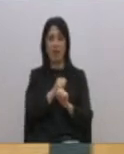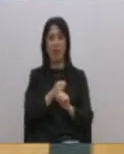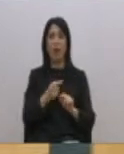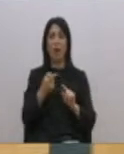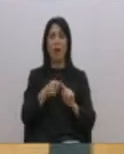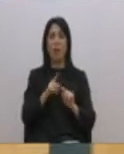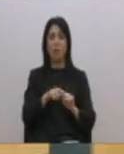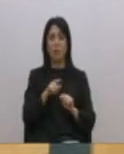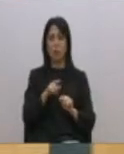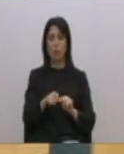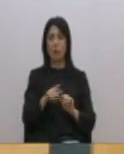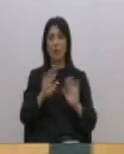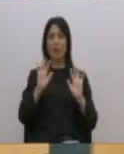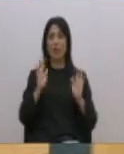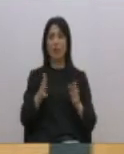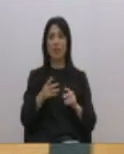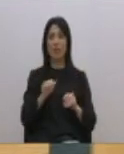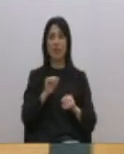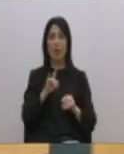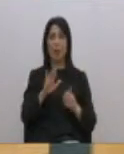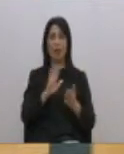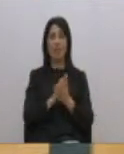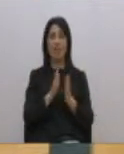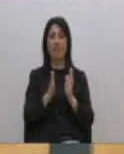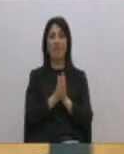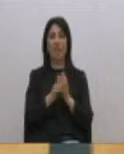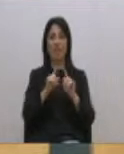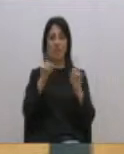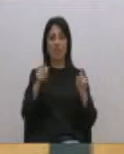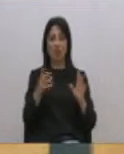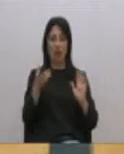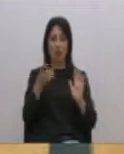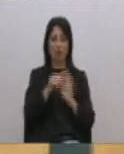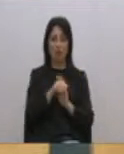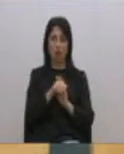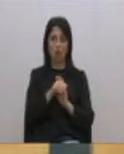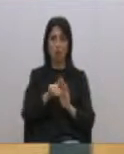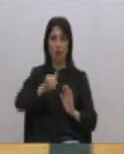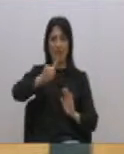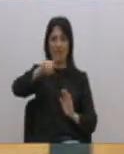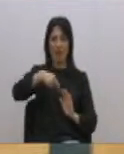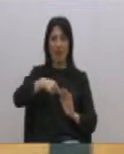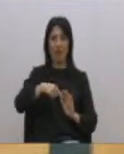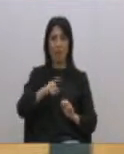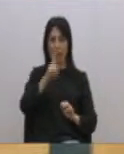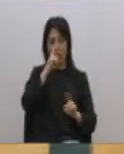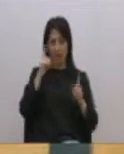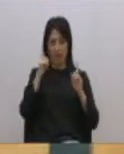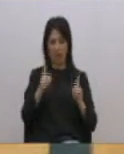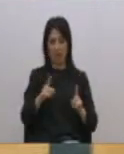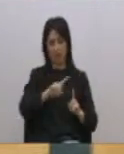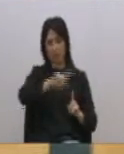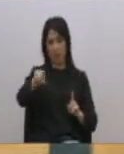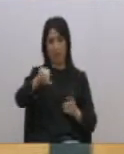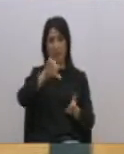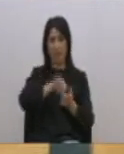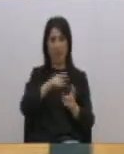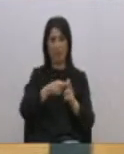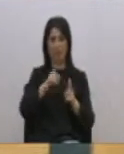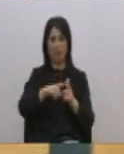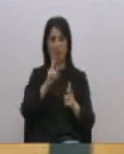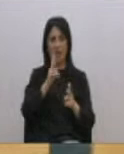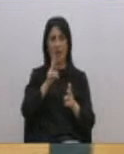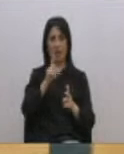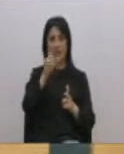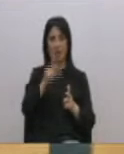ამიტომ ხდება ამ ვადის ჩარჩოში მოქცევა. ვალდებულება აქვს, რომ ერთი თვის ვადაში წამოაყენოს კანდიდატურა,